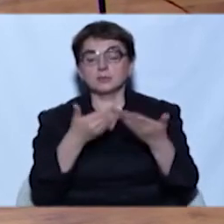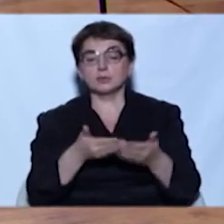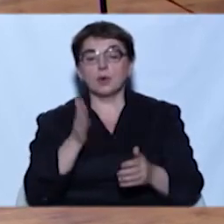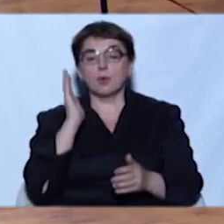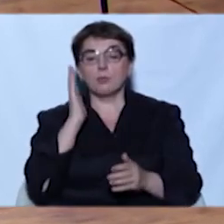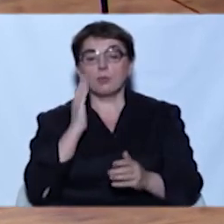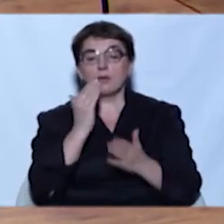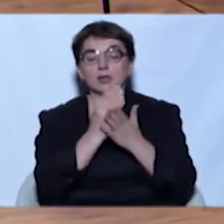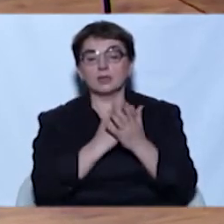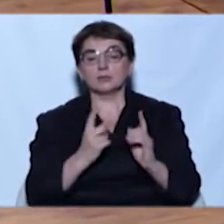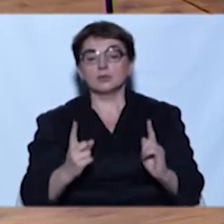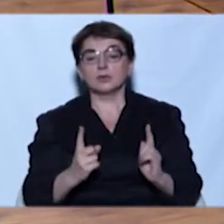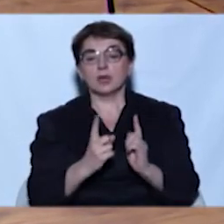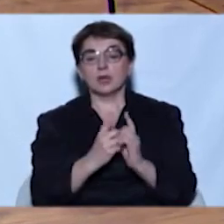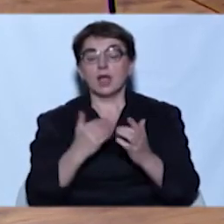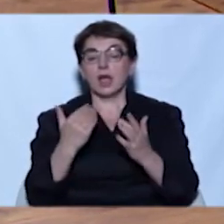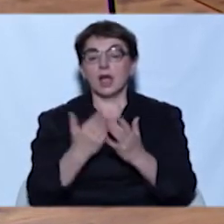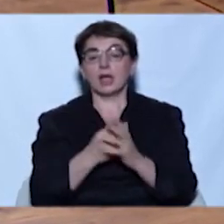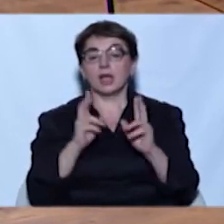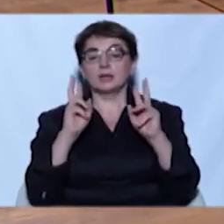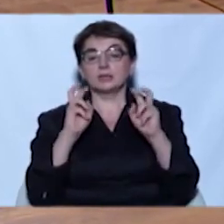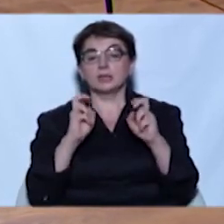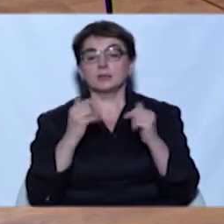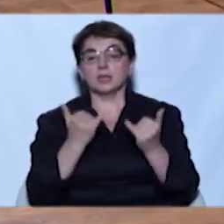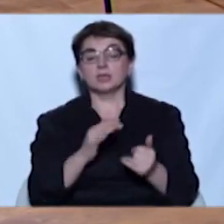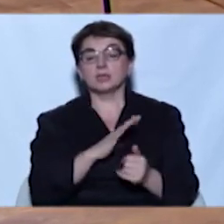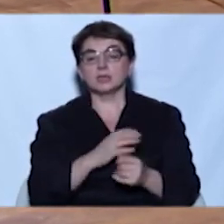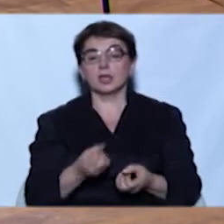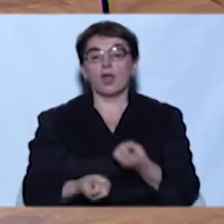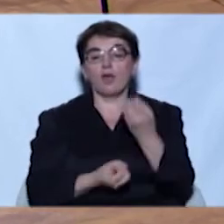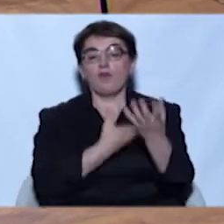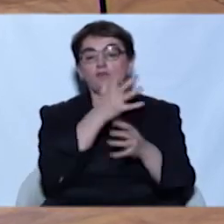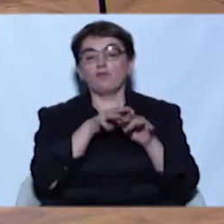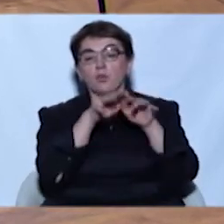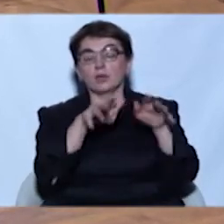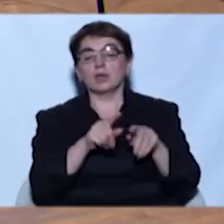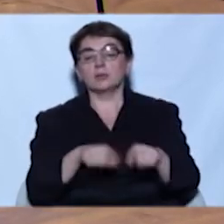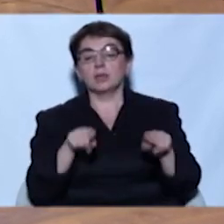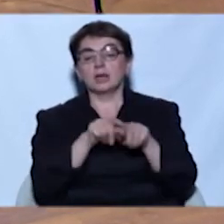მომავალ გაკვეთილზე ჩვენ შევხვდებით ახალი თემით, ეს იქნება ვულკანები და